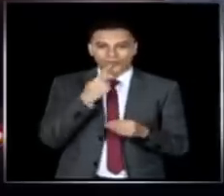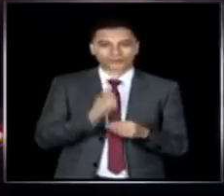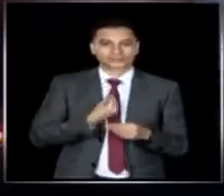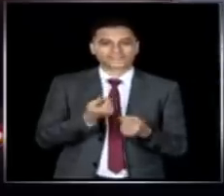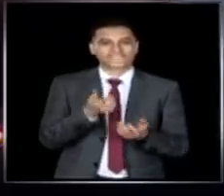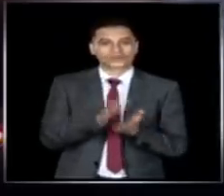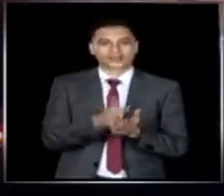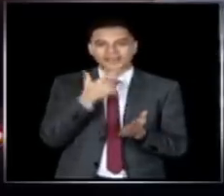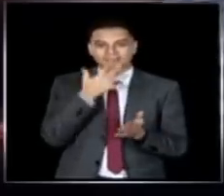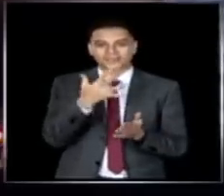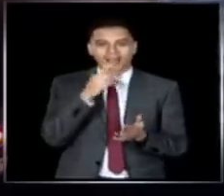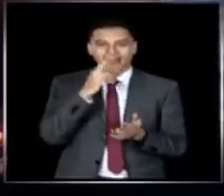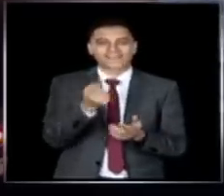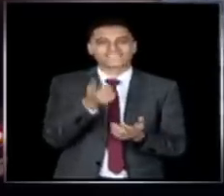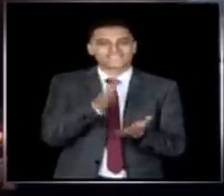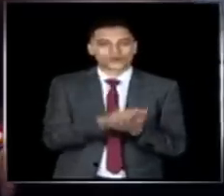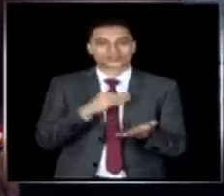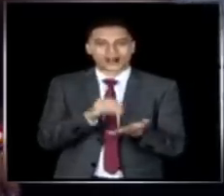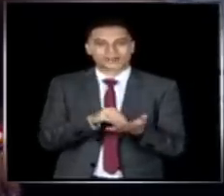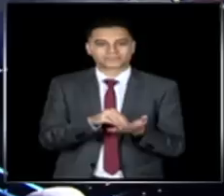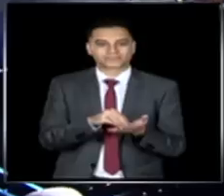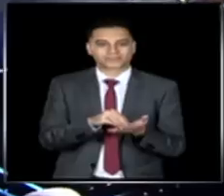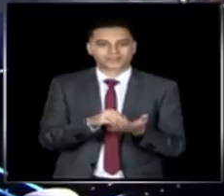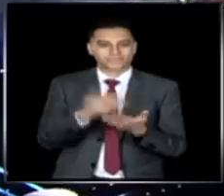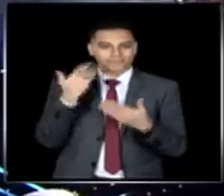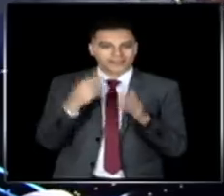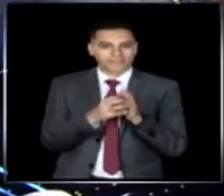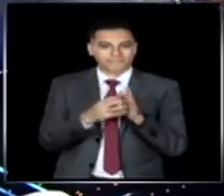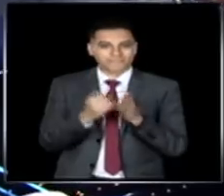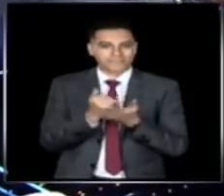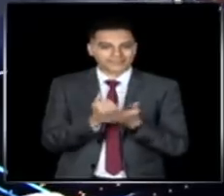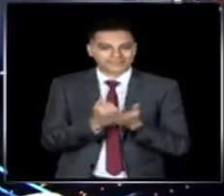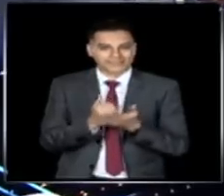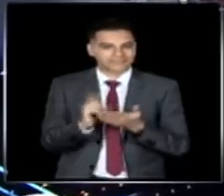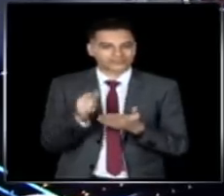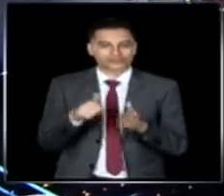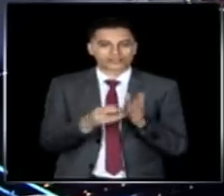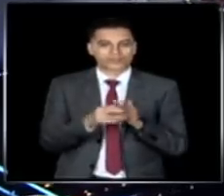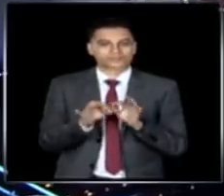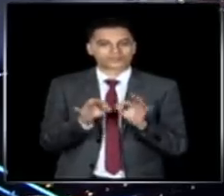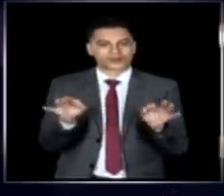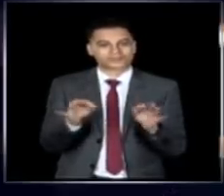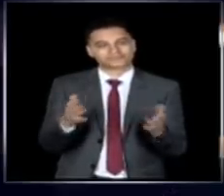الفرصة، بقالي 5 سنين بقول ادوني الفرصة، ما جاتليش في المدارس لكن جاتلي في الجامعات. كريما قلقان.